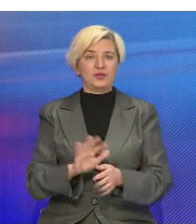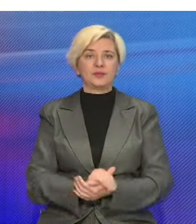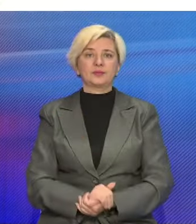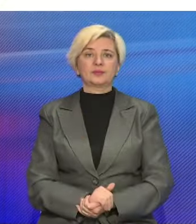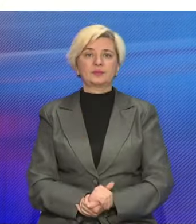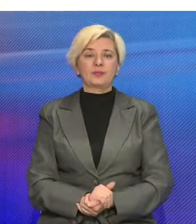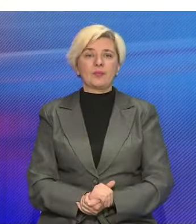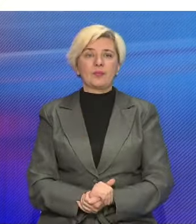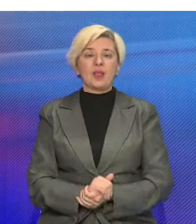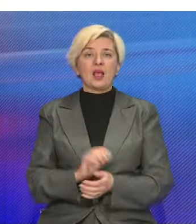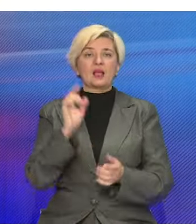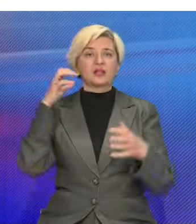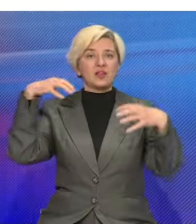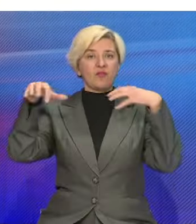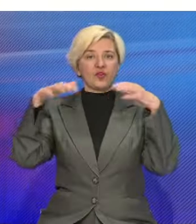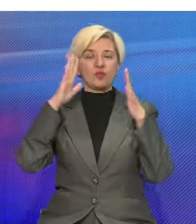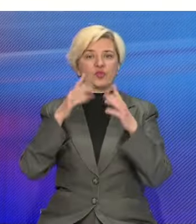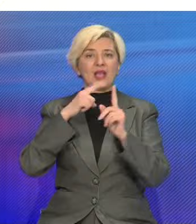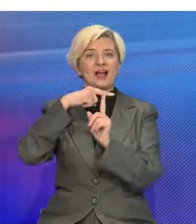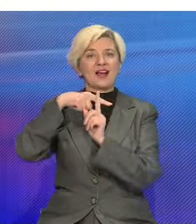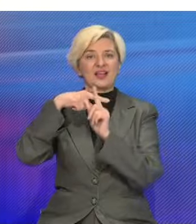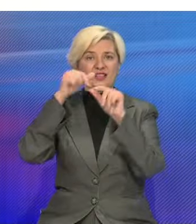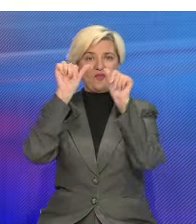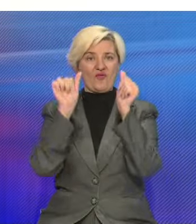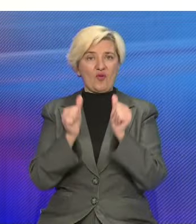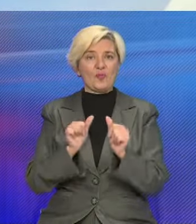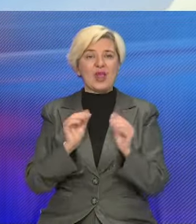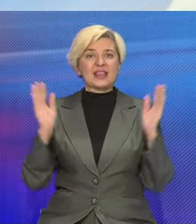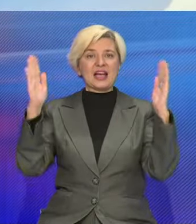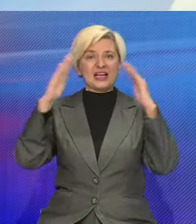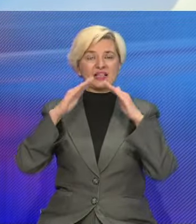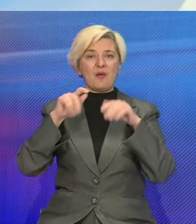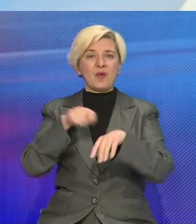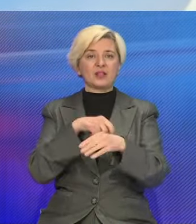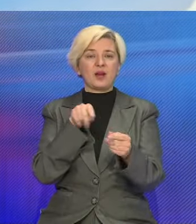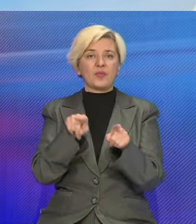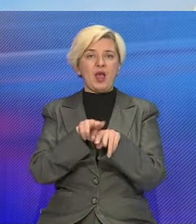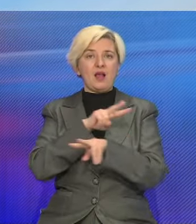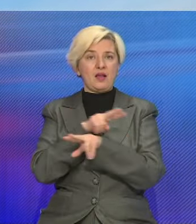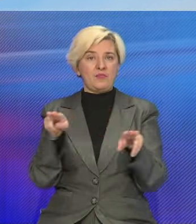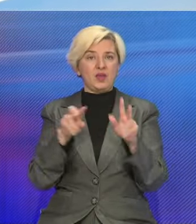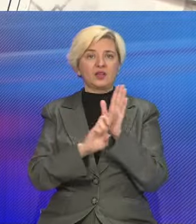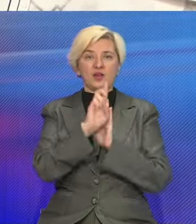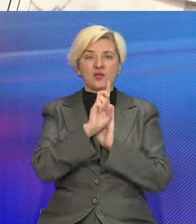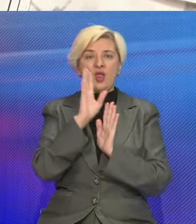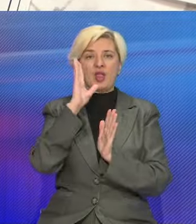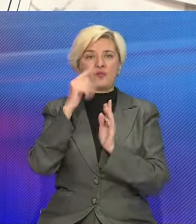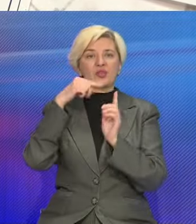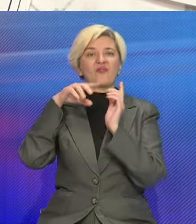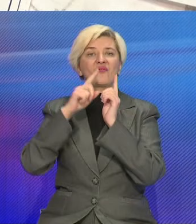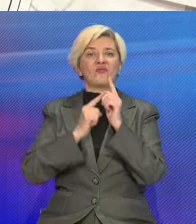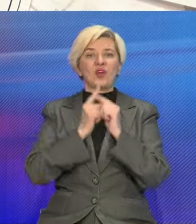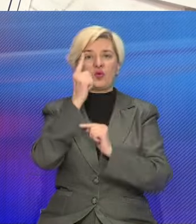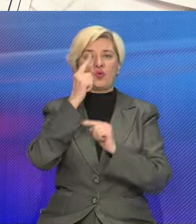Звониться буде мить крыжеподобну форму, накрыта тем самым материалом, що і калужа, увіншає я її крыж, які по формі